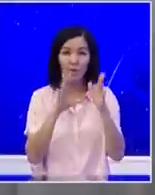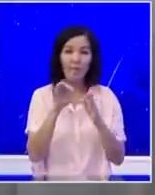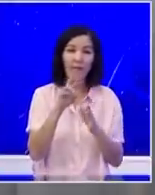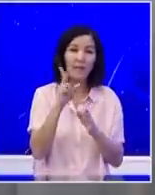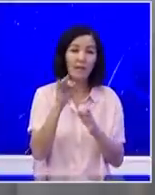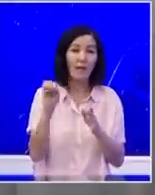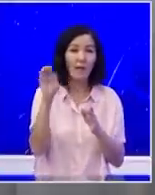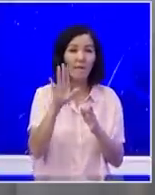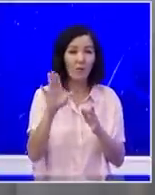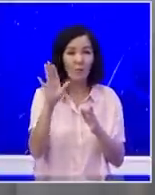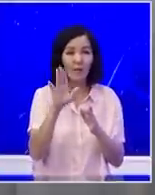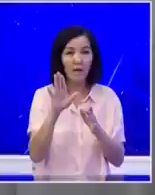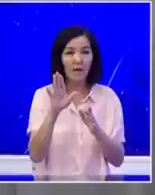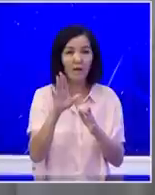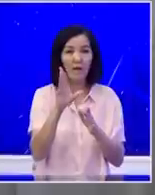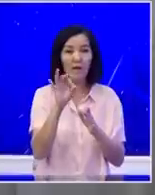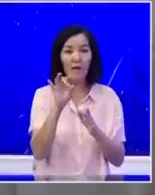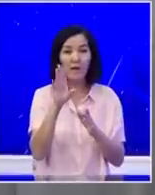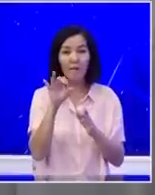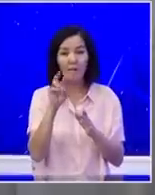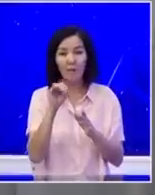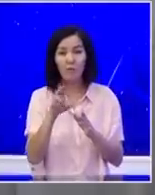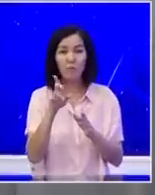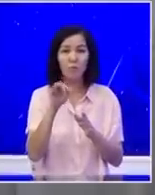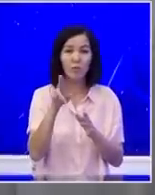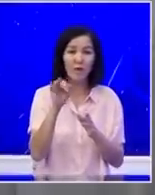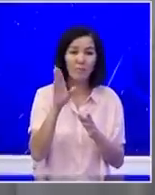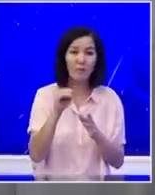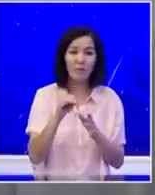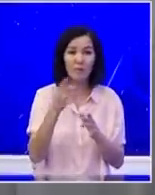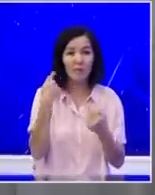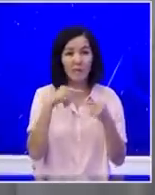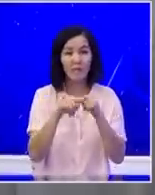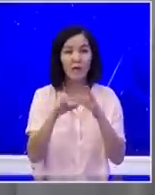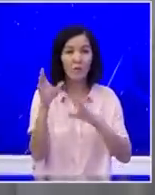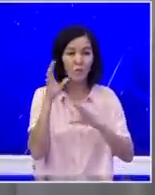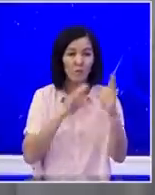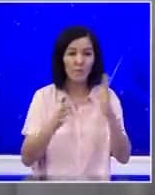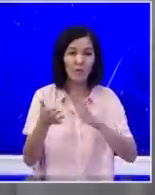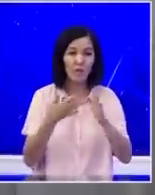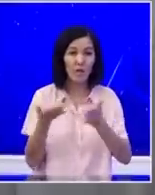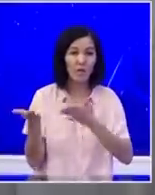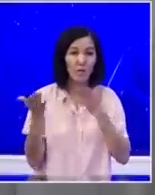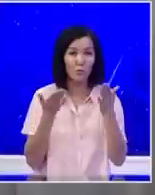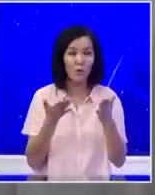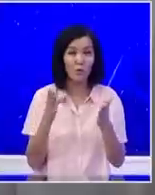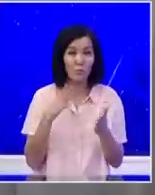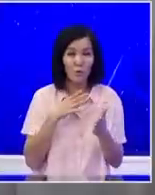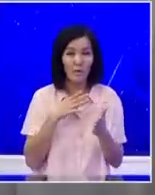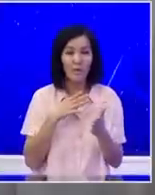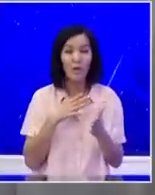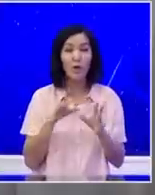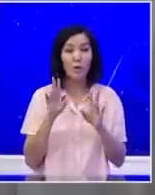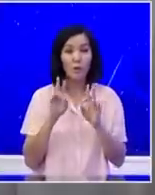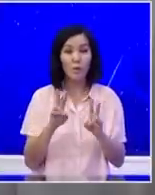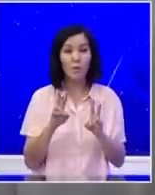Европада орналасқан Карвинус, Будапешт техникалық университет секілді университеттерден шақыртулар келіп жатыр. Не дегенмен де